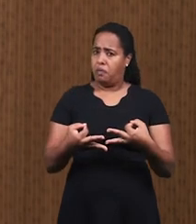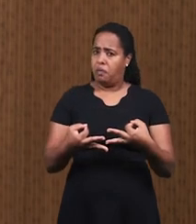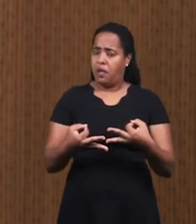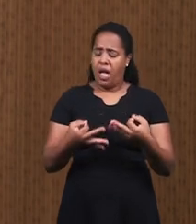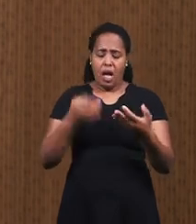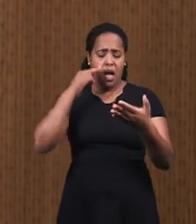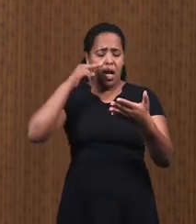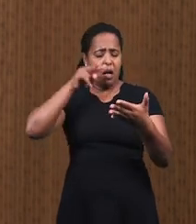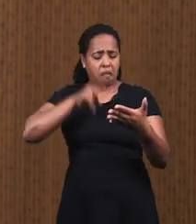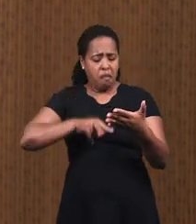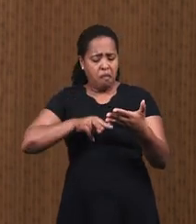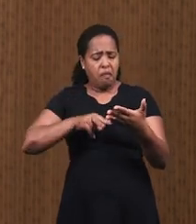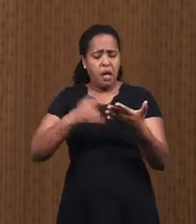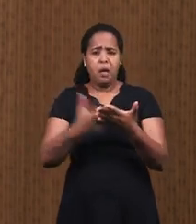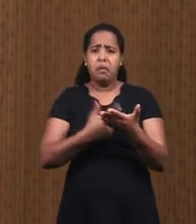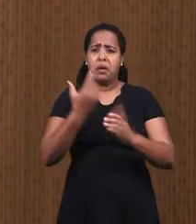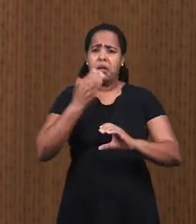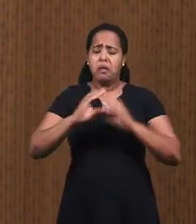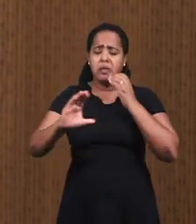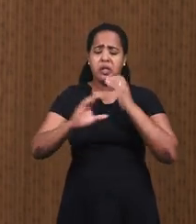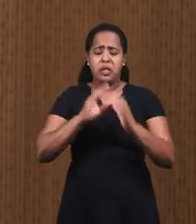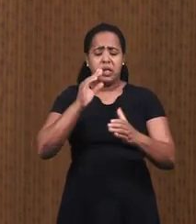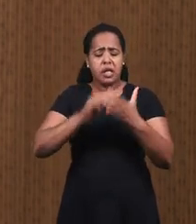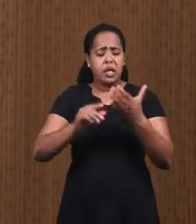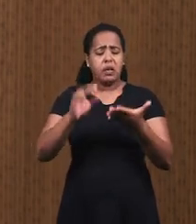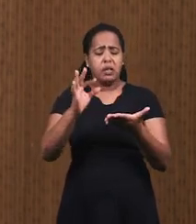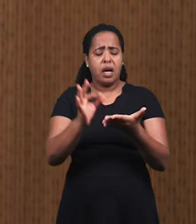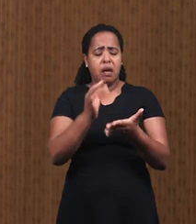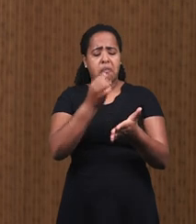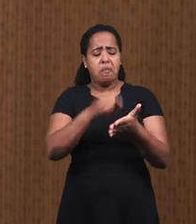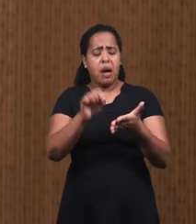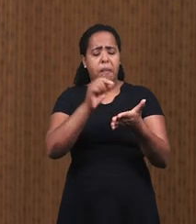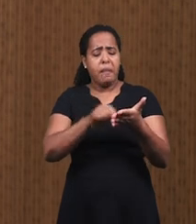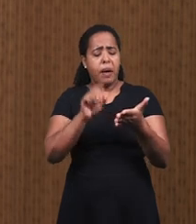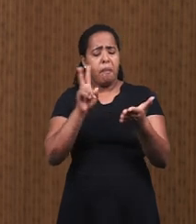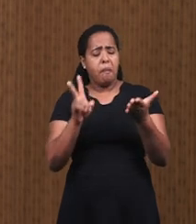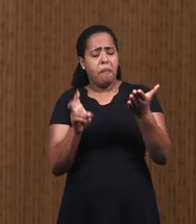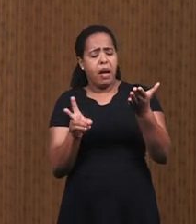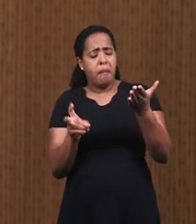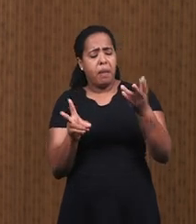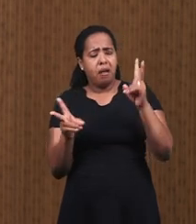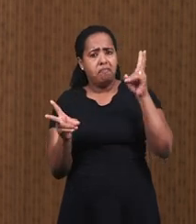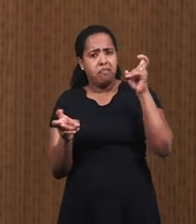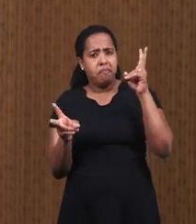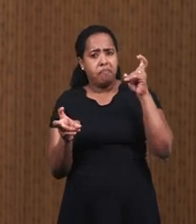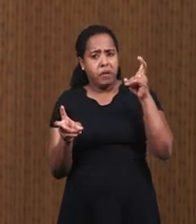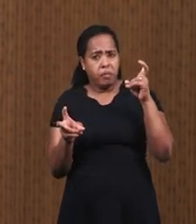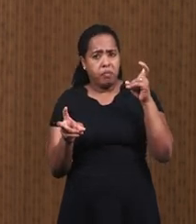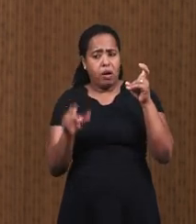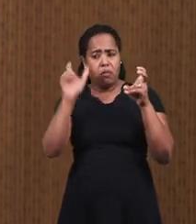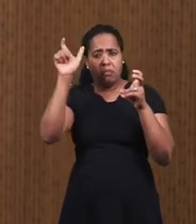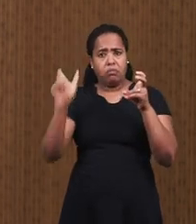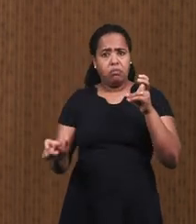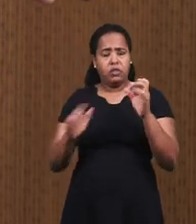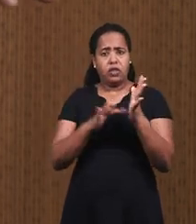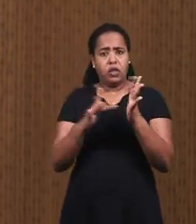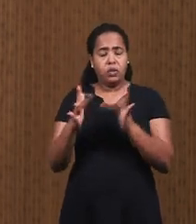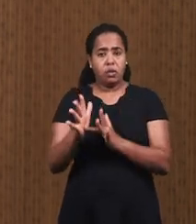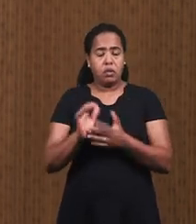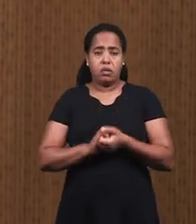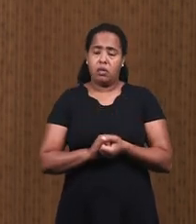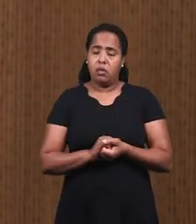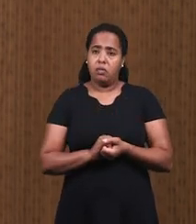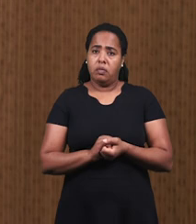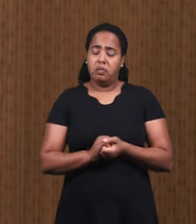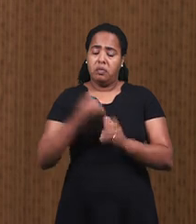Cantiques. Donc on voit dans le livre de Cantiques de Salomon des citations extraordinaires à propos de Jésus, telles comme vous voyez dans le